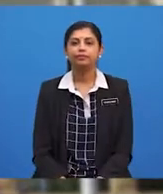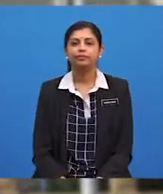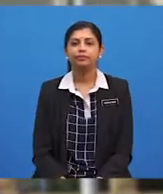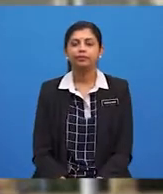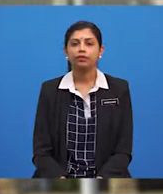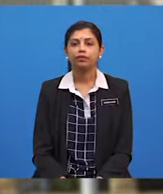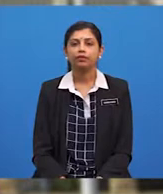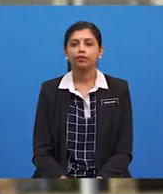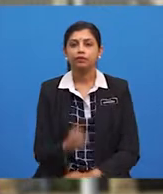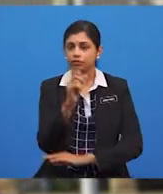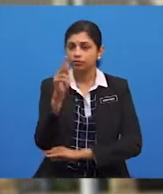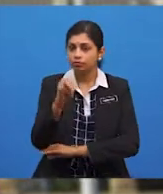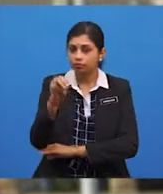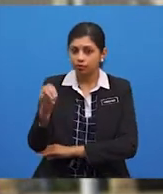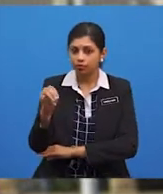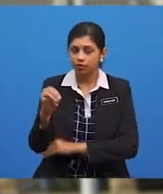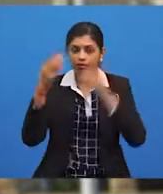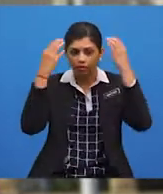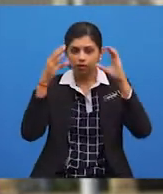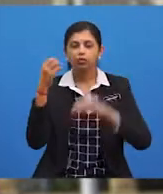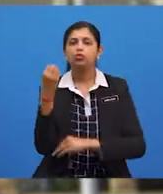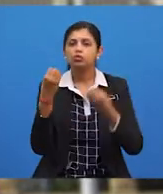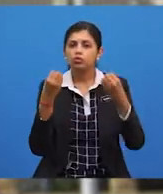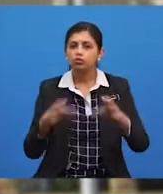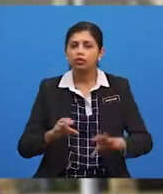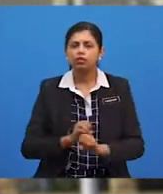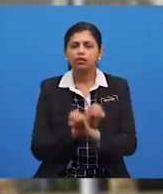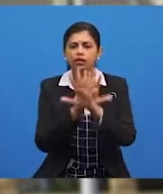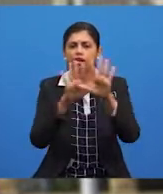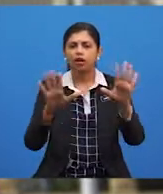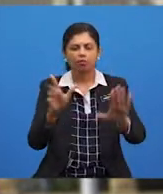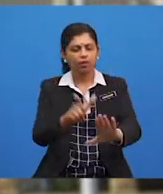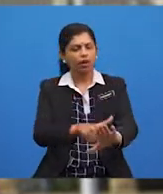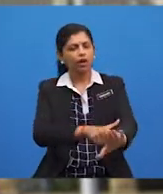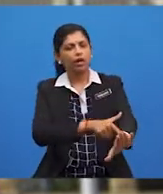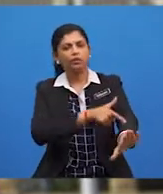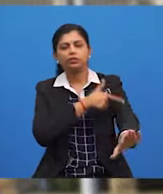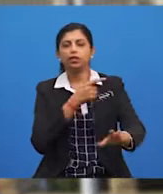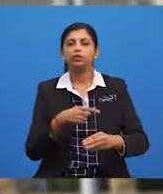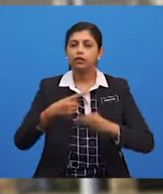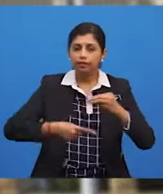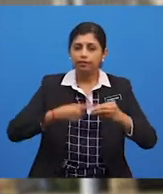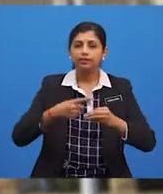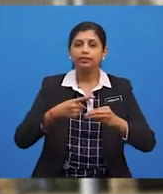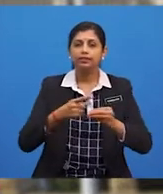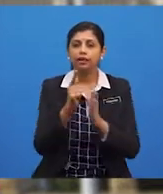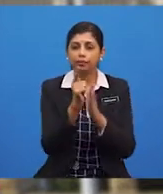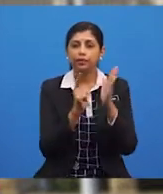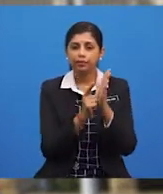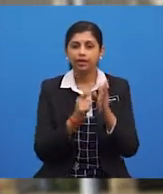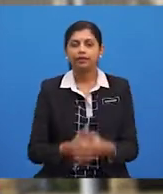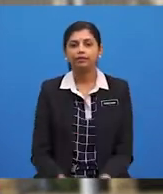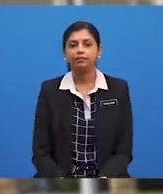Baiklah para pelajar sekalian, cikgu telah terangkan dengan panjang lebar akan fakta-fakta penting